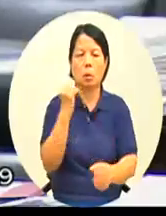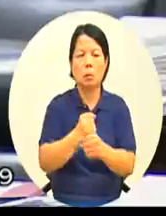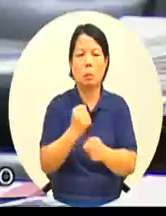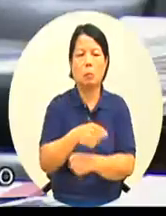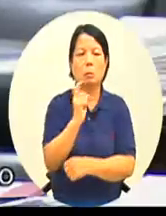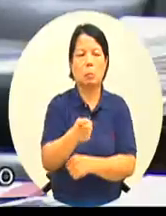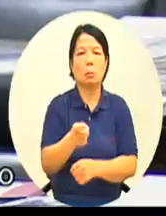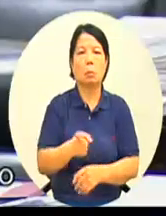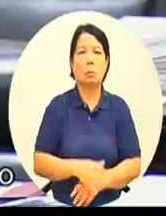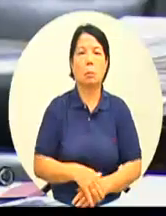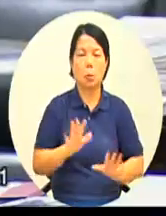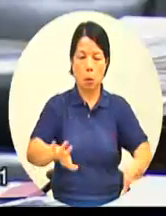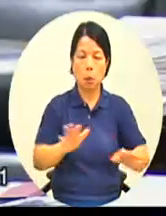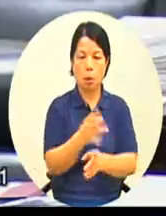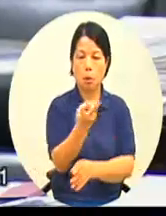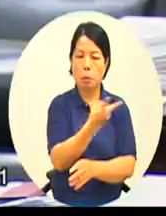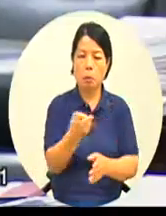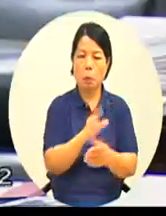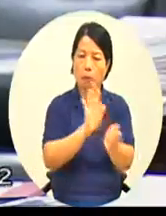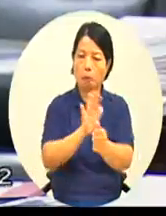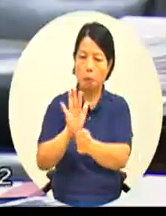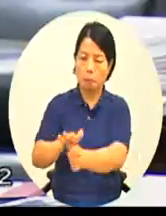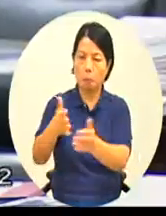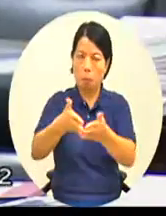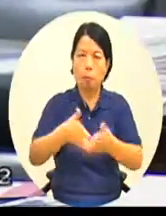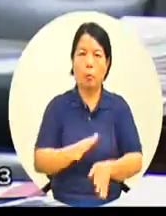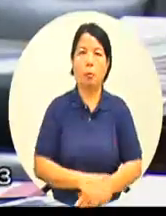在造成双赢的情况下，我希望以